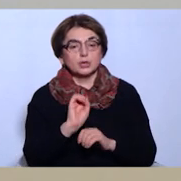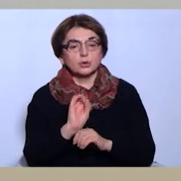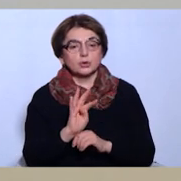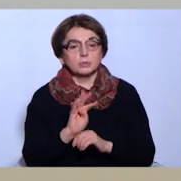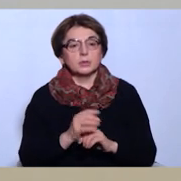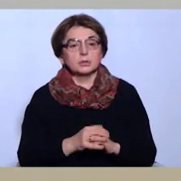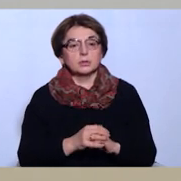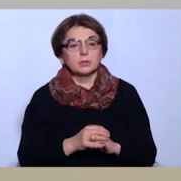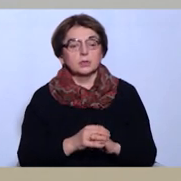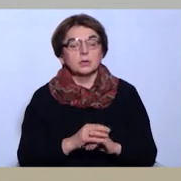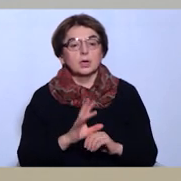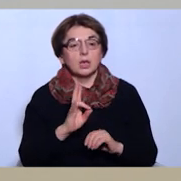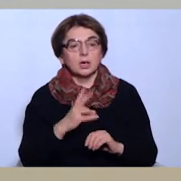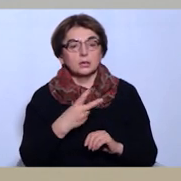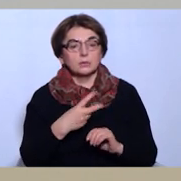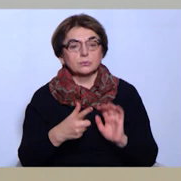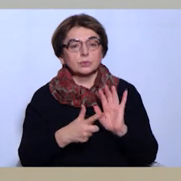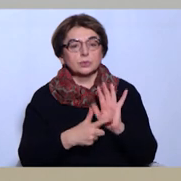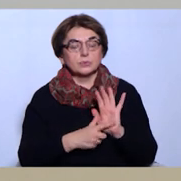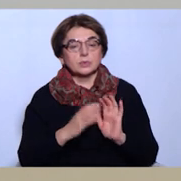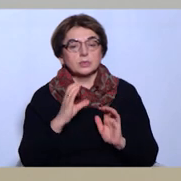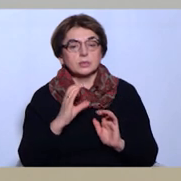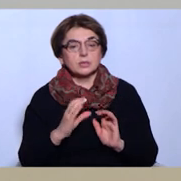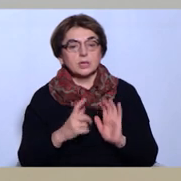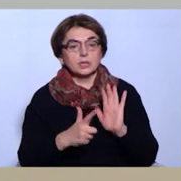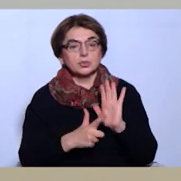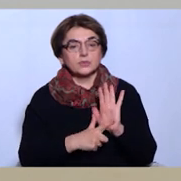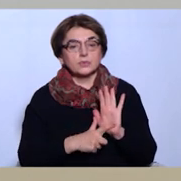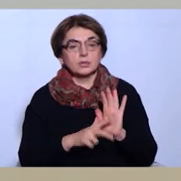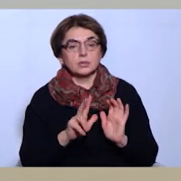C6H14. როდესაც n უდრის 7-ს